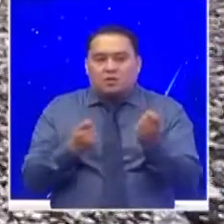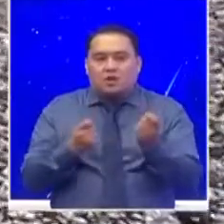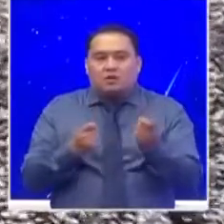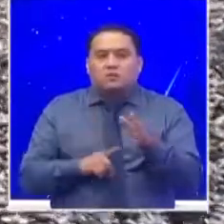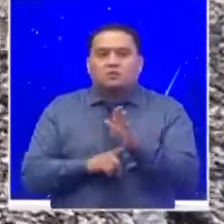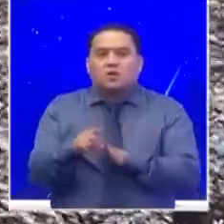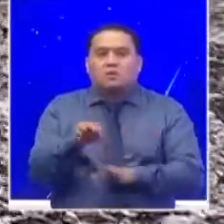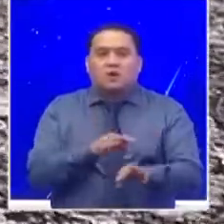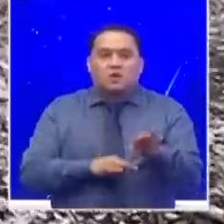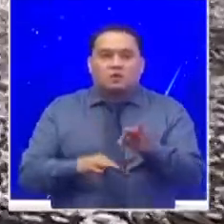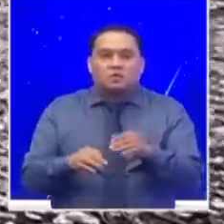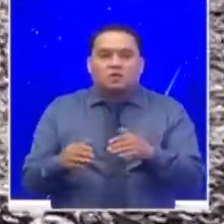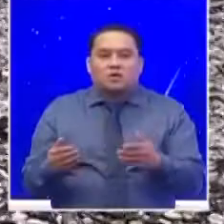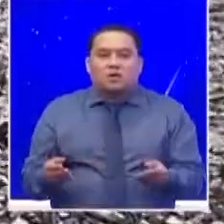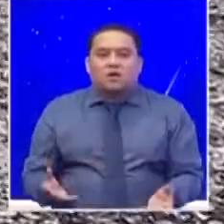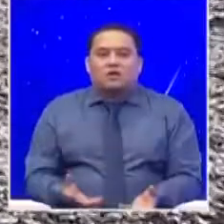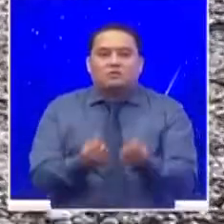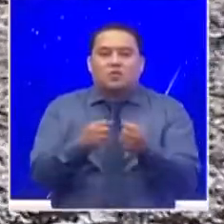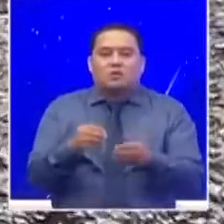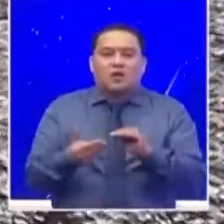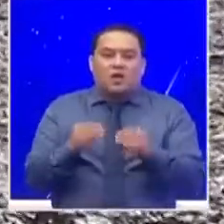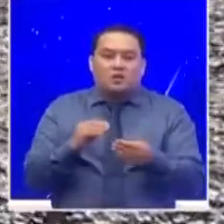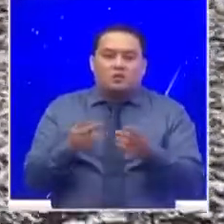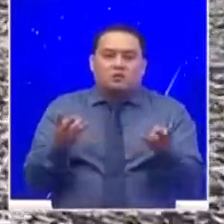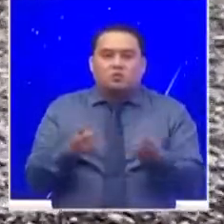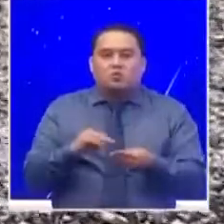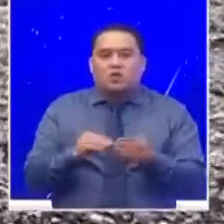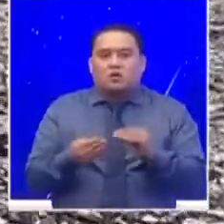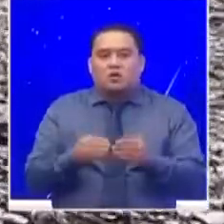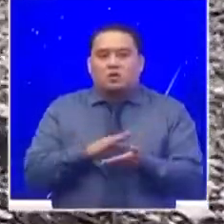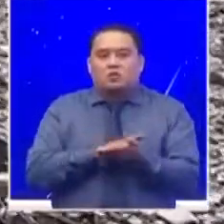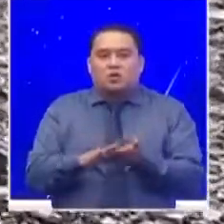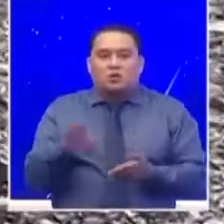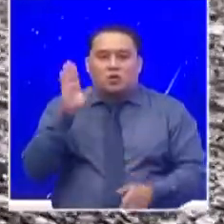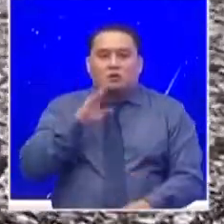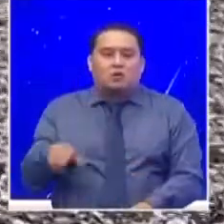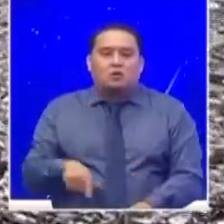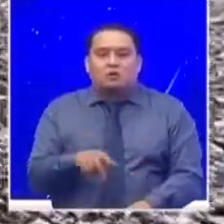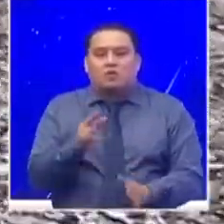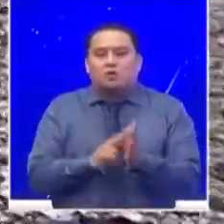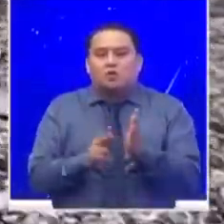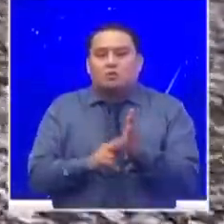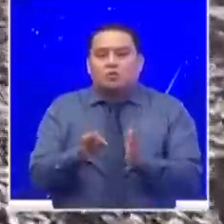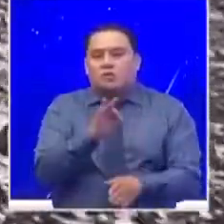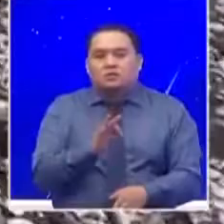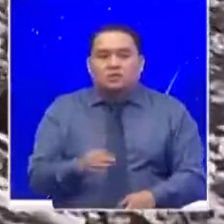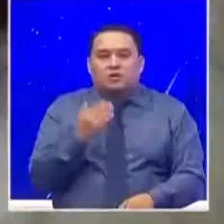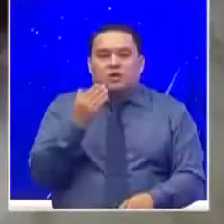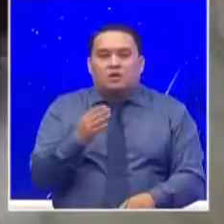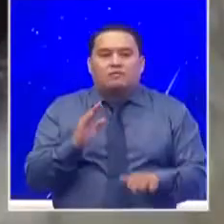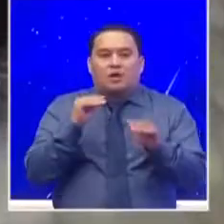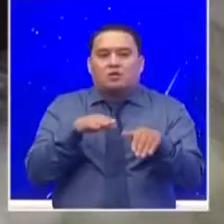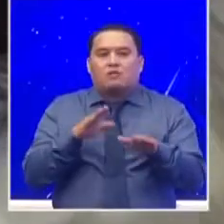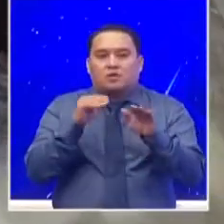старте проекта по извлечению пластика из воды. Для этого планируется очищать реки, поскольку 80% мусора в